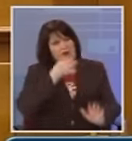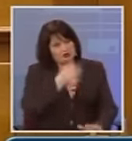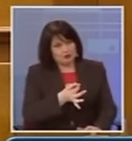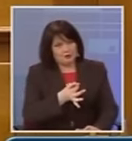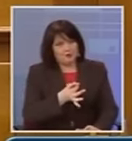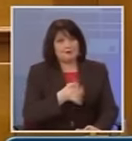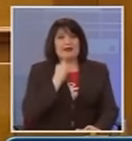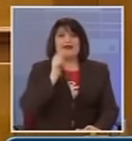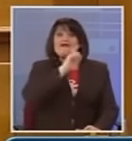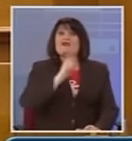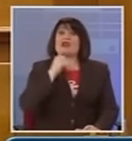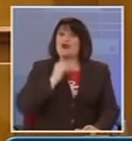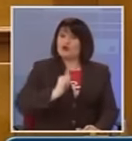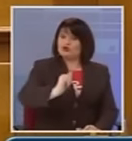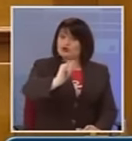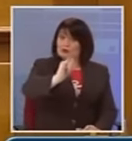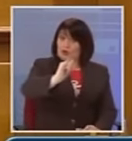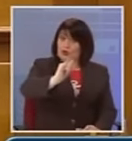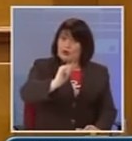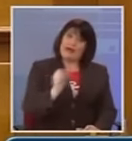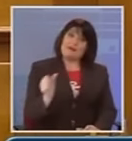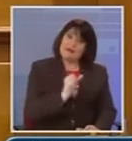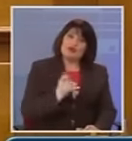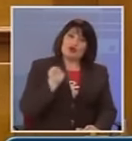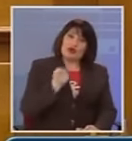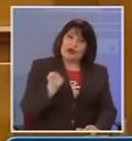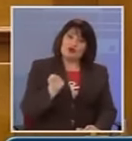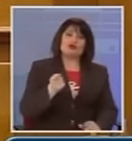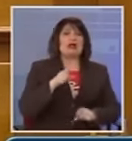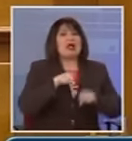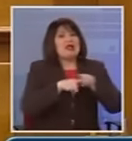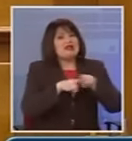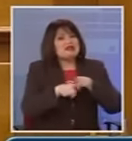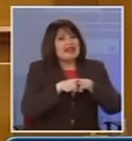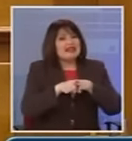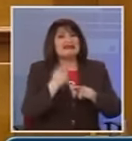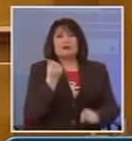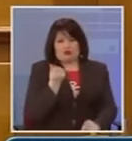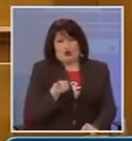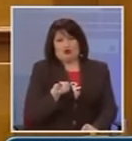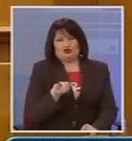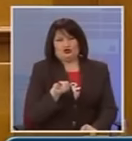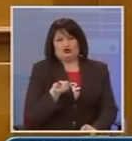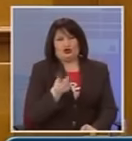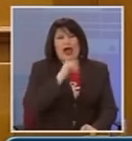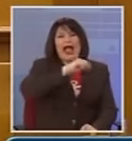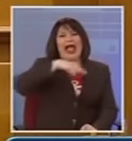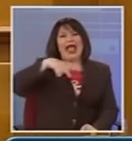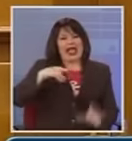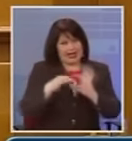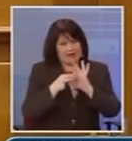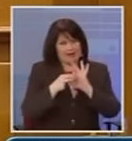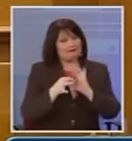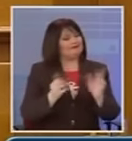ότι η βιωσιμότητα του χρέους εξαρτάται μόνο από το ύψος του, το ονομαστικό του ύψος και τη σχέση με το ΑΕΠ?